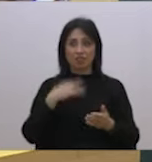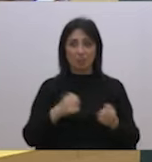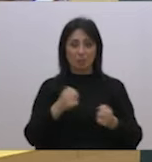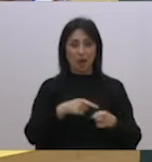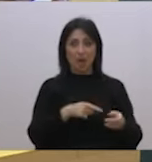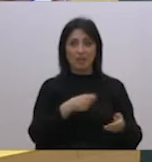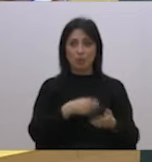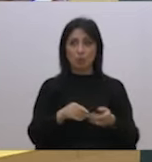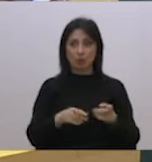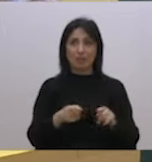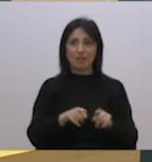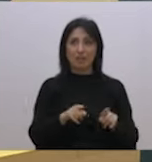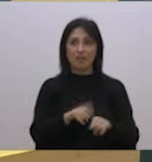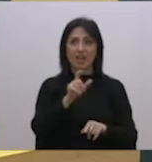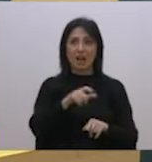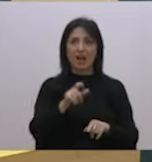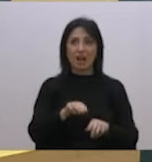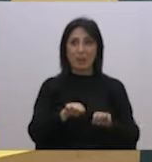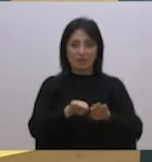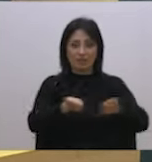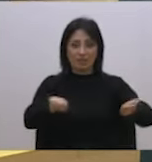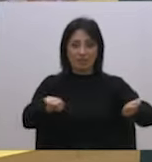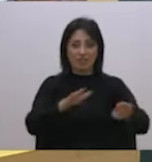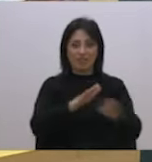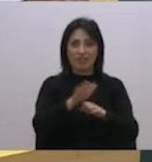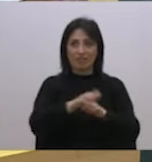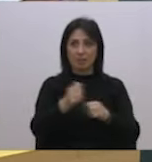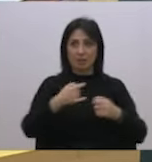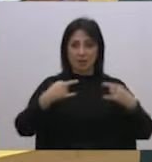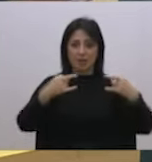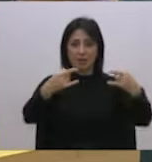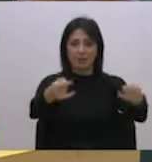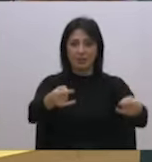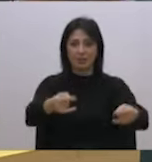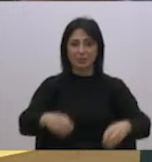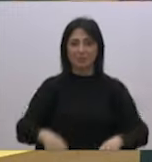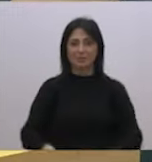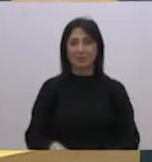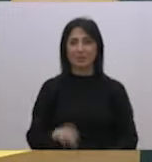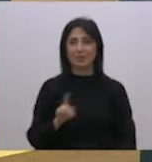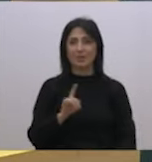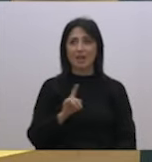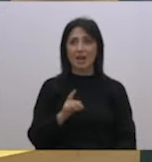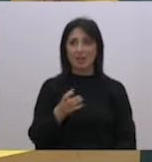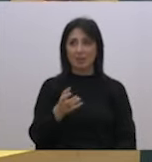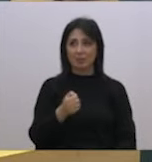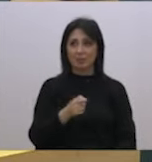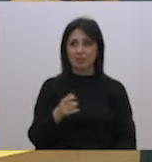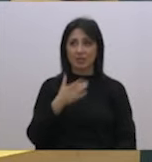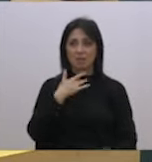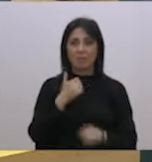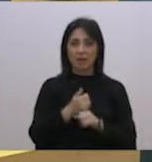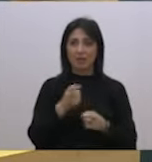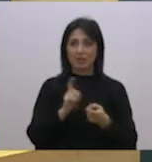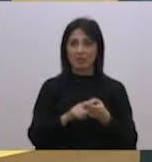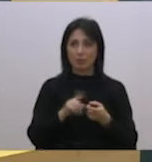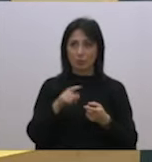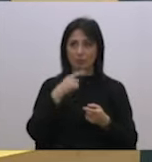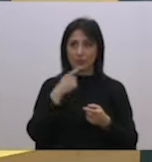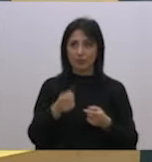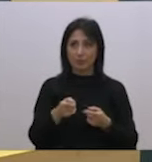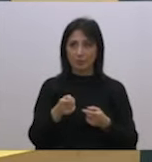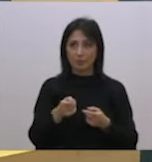ocuidis, a iese ti halki marche bita sau se ic sub elate. Da ragat sa mir, am magi meria sa se teba da i cat suit cu